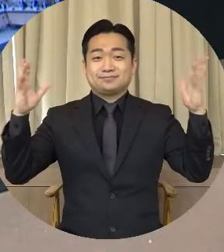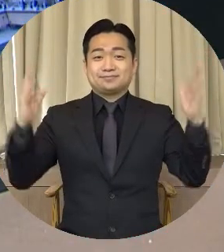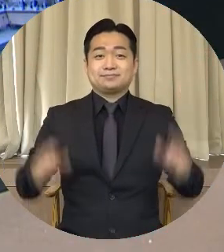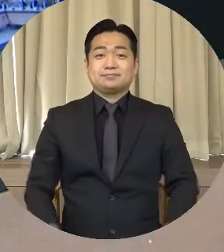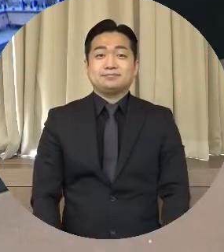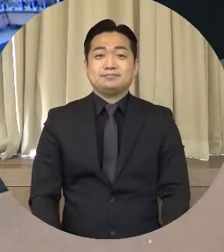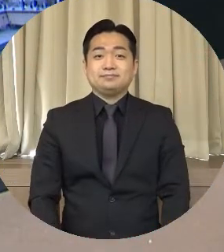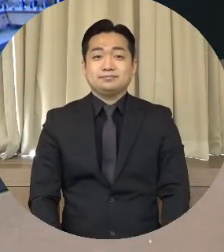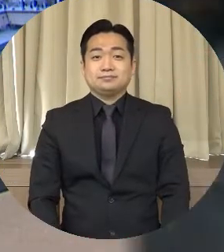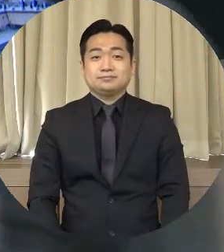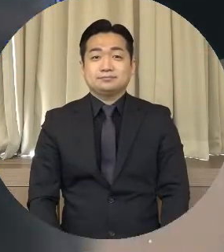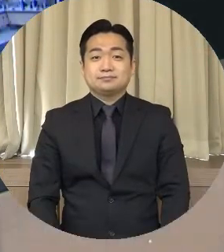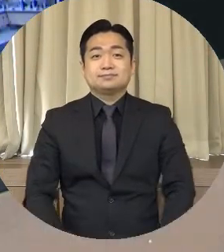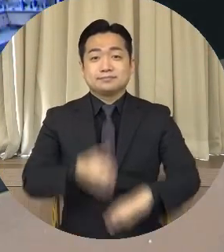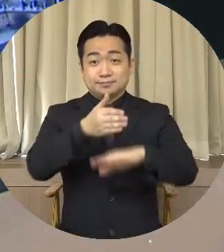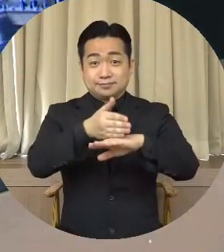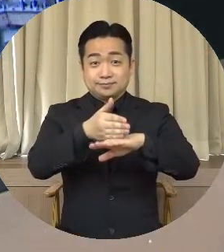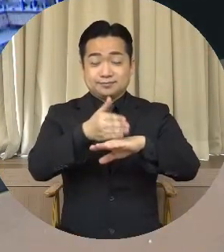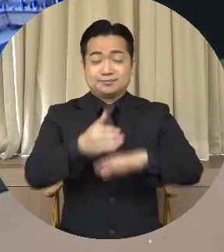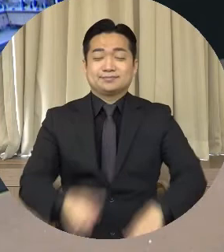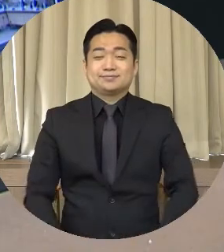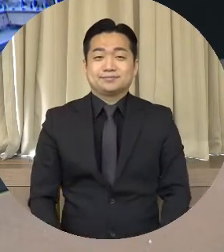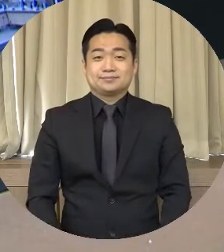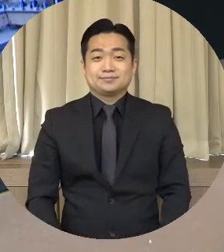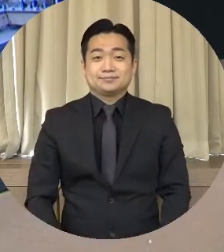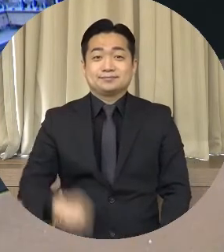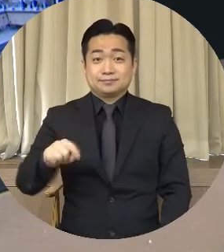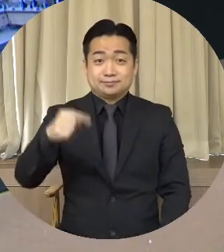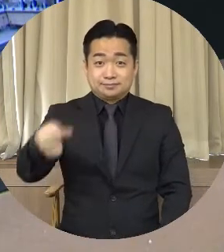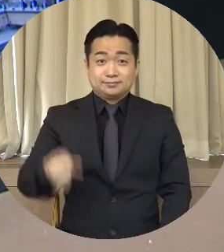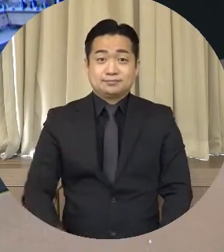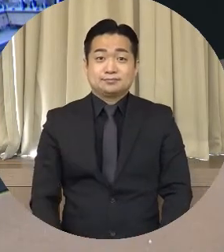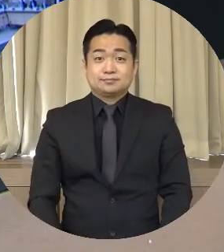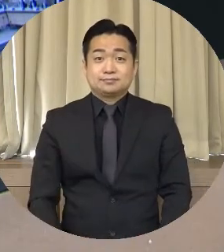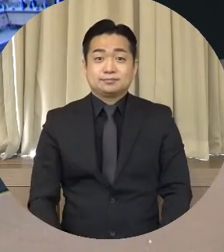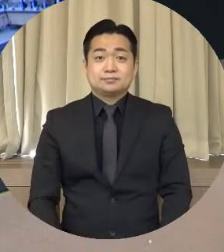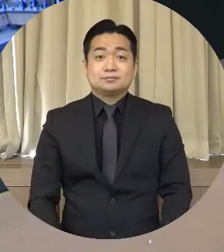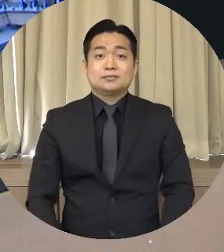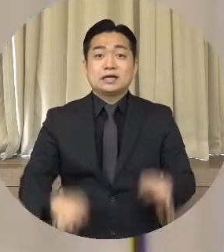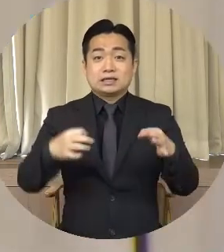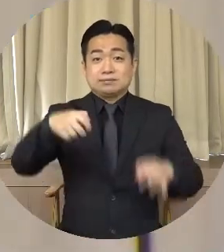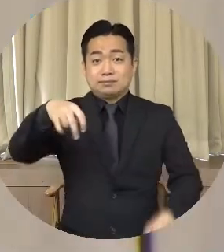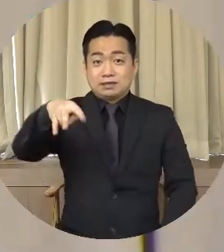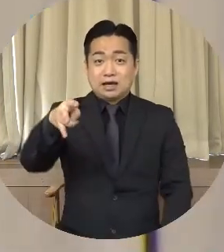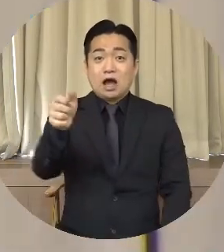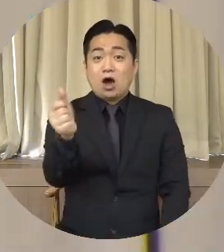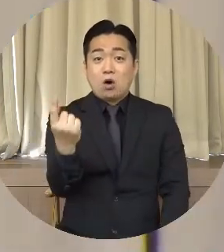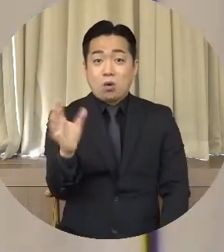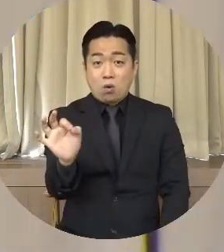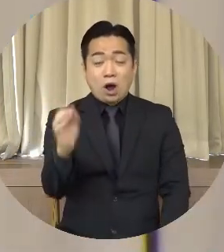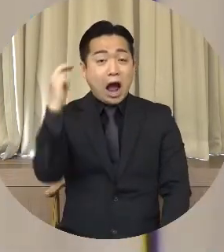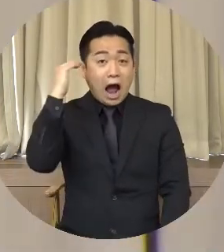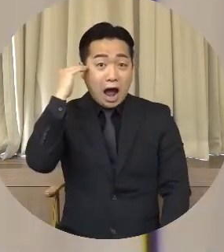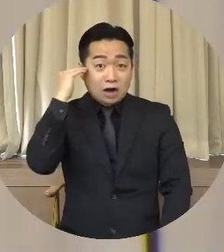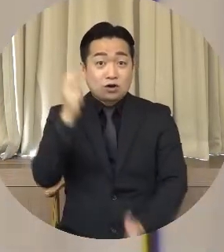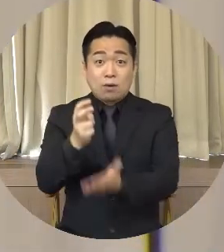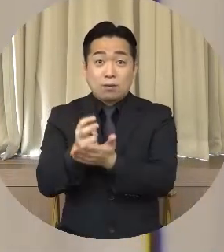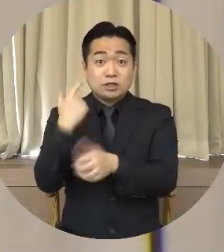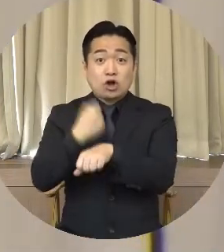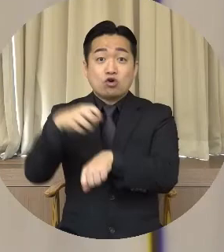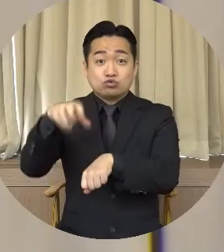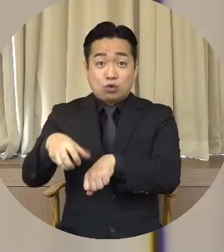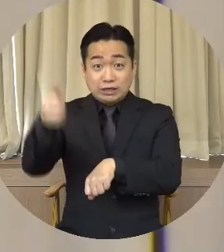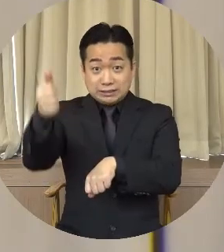네, 원장님 감사드립니다. 다음은 김계홍 한국법제연구원 원장님께서 인사말을